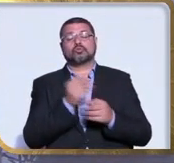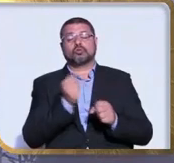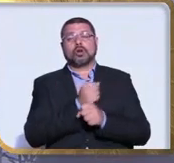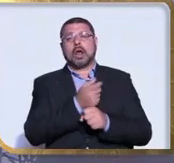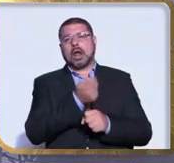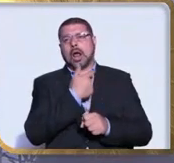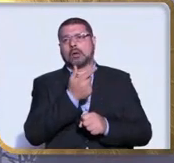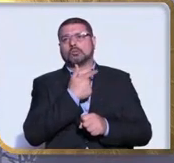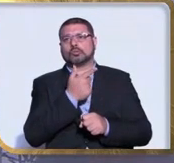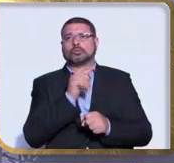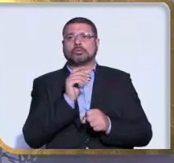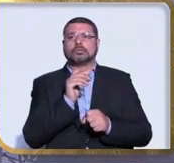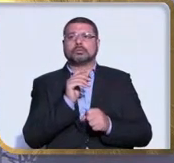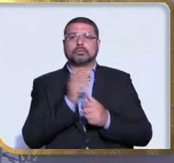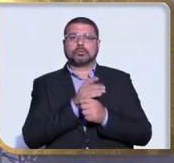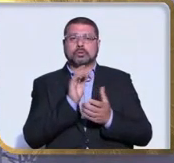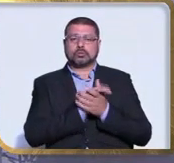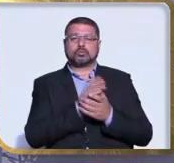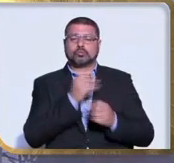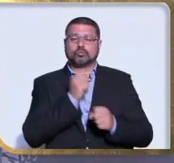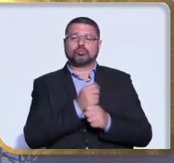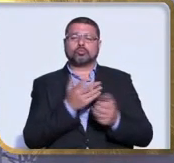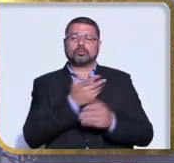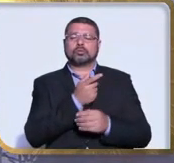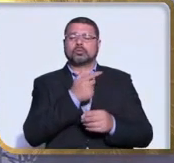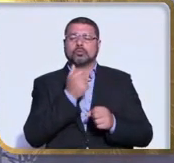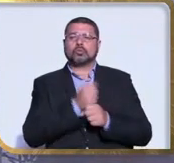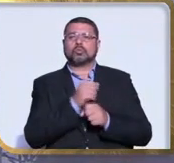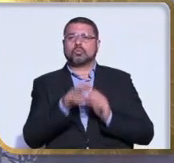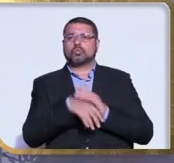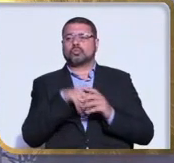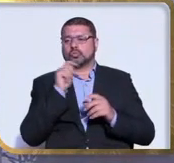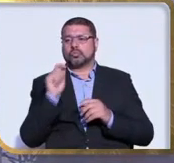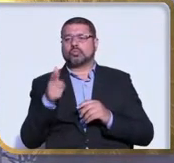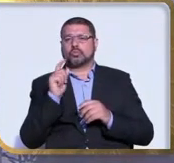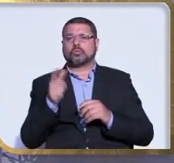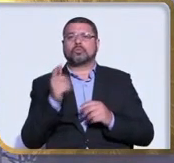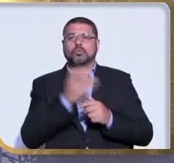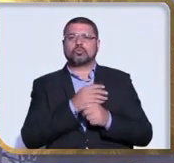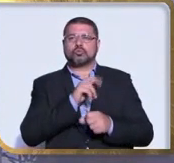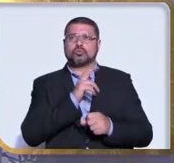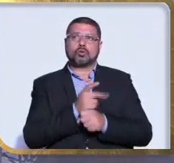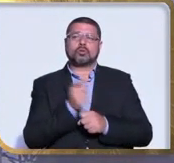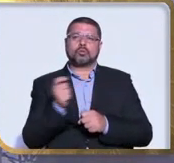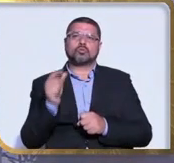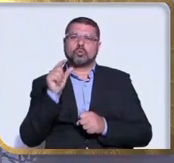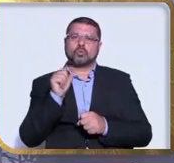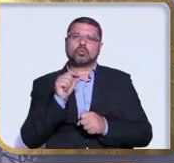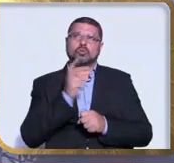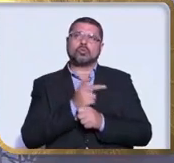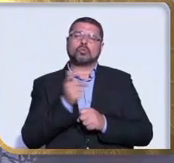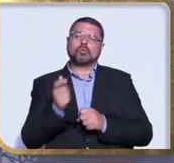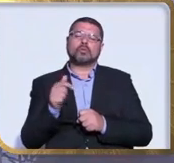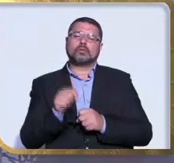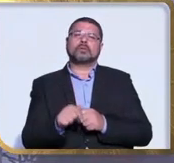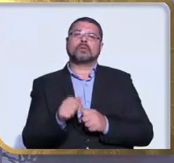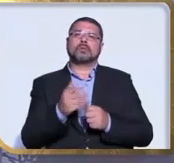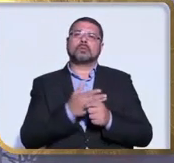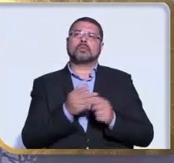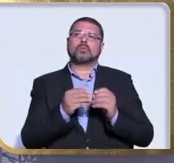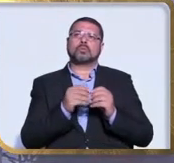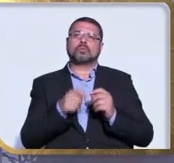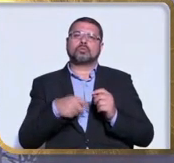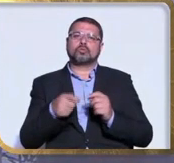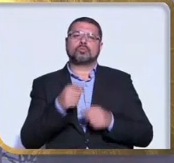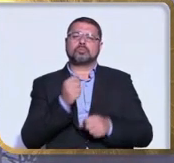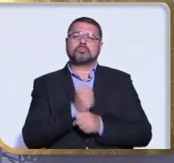وأنا يعني صاحبتي عايزة تشغله، وبدأ يشغله لها وبيديها مبلغ كل شهر، أول شهر يعني